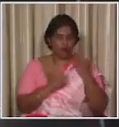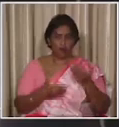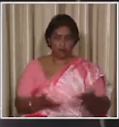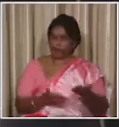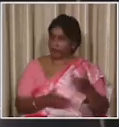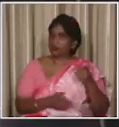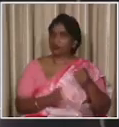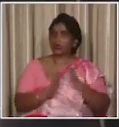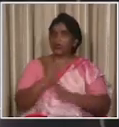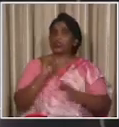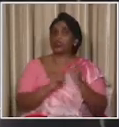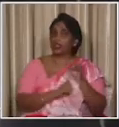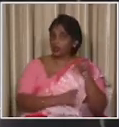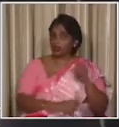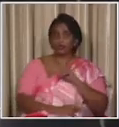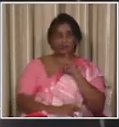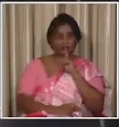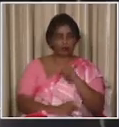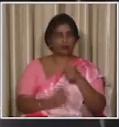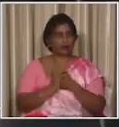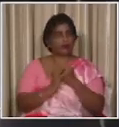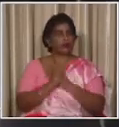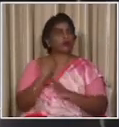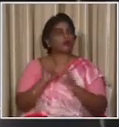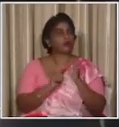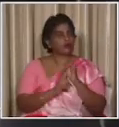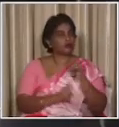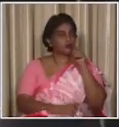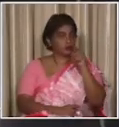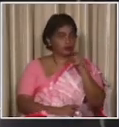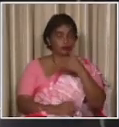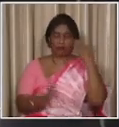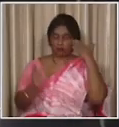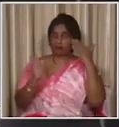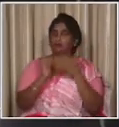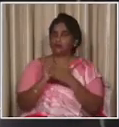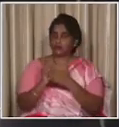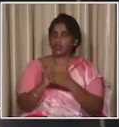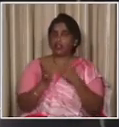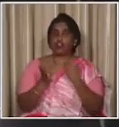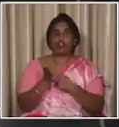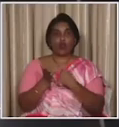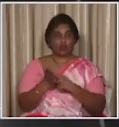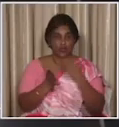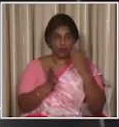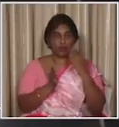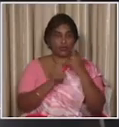වර්තමාන අමාත්‍යවරයාට කියලා අහනවා. ගරු ඇමතුමනි, ඔබතුමා අවධානයට යොමු කරන